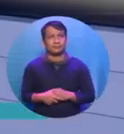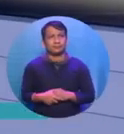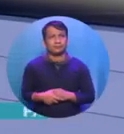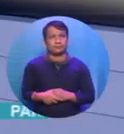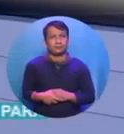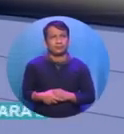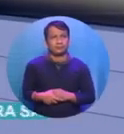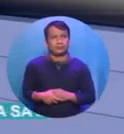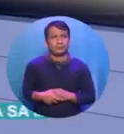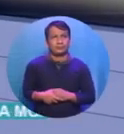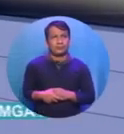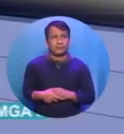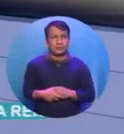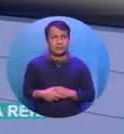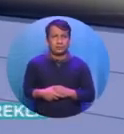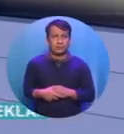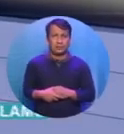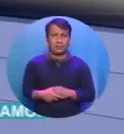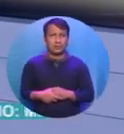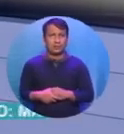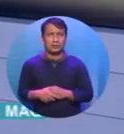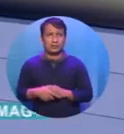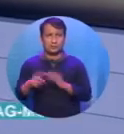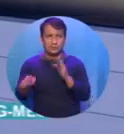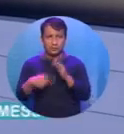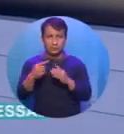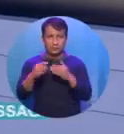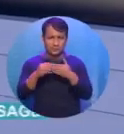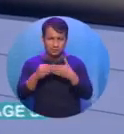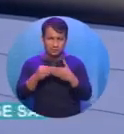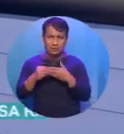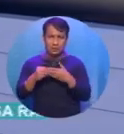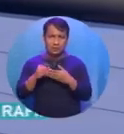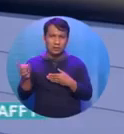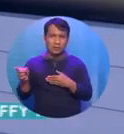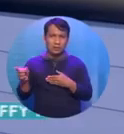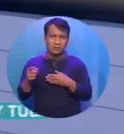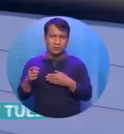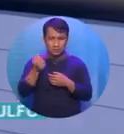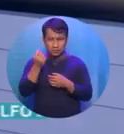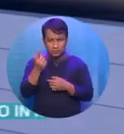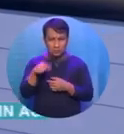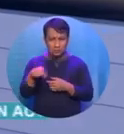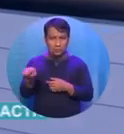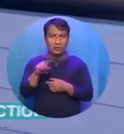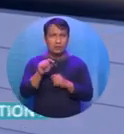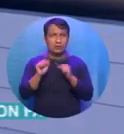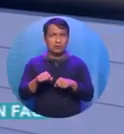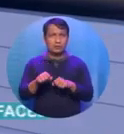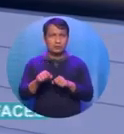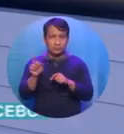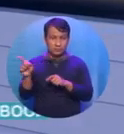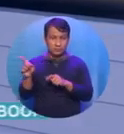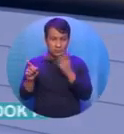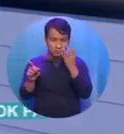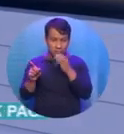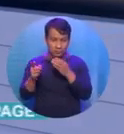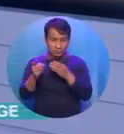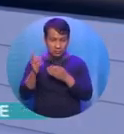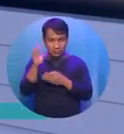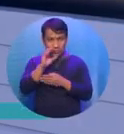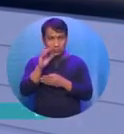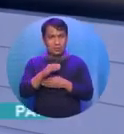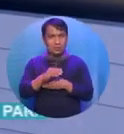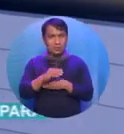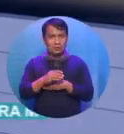Okay, once in a while, kailangan namin maging flexible. At sana maintindihan nyo po. Dahil tulad nun, yung nanalo,